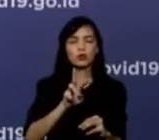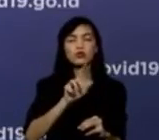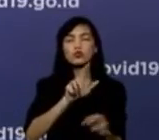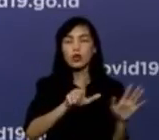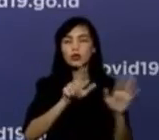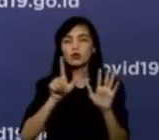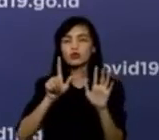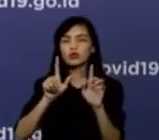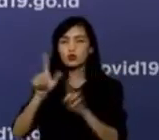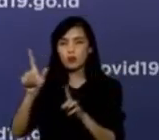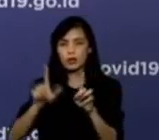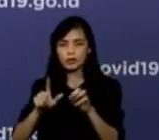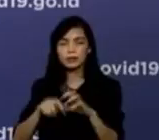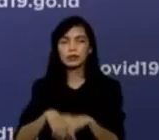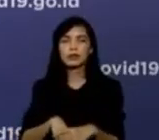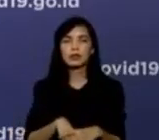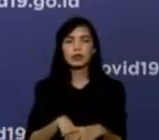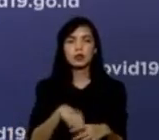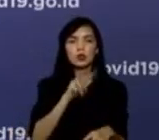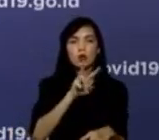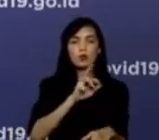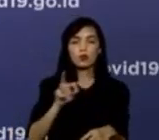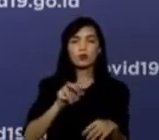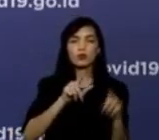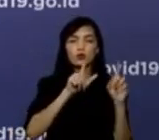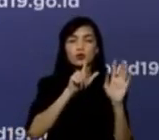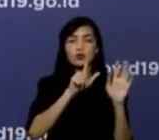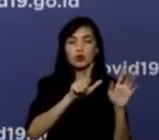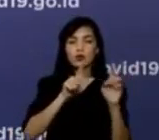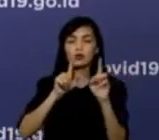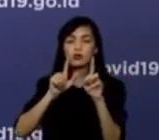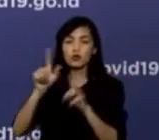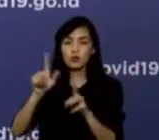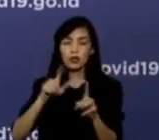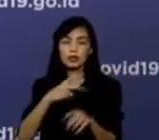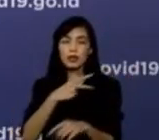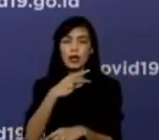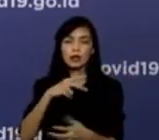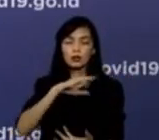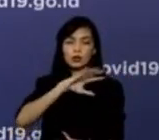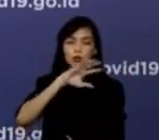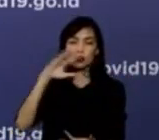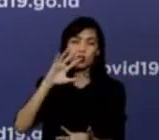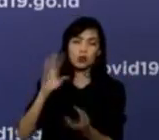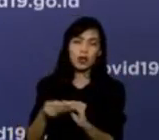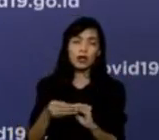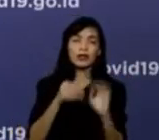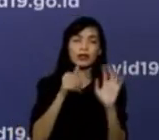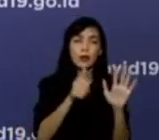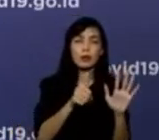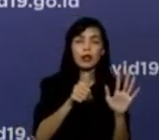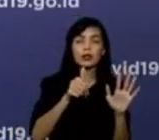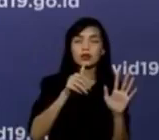20.717. Sehingga akumulasi spesimen yang kita periksa sampai dengan hari ini adalah